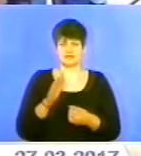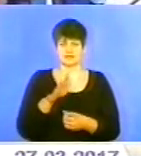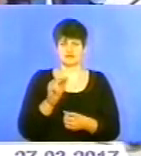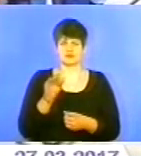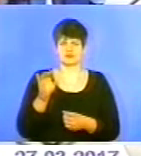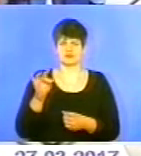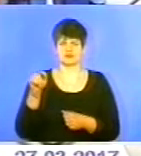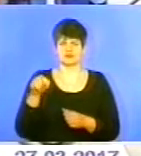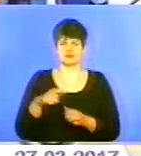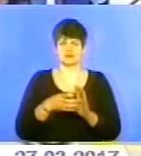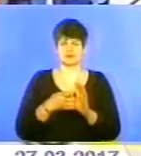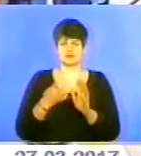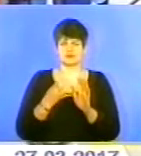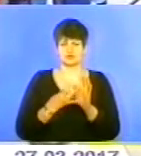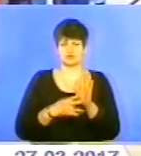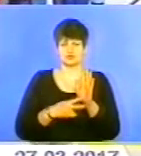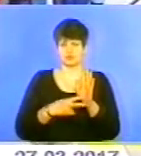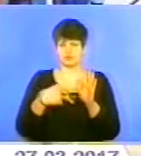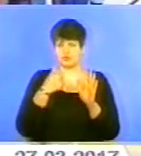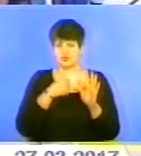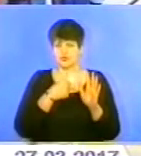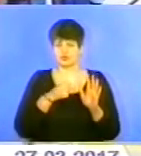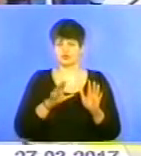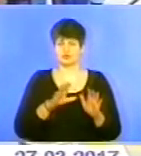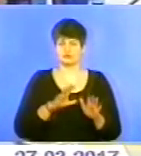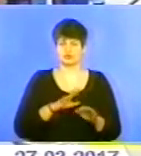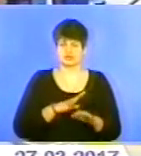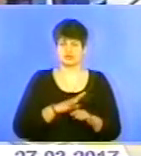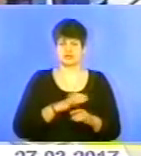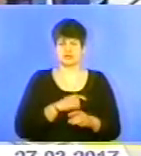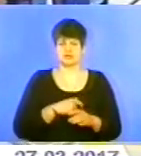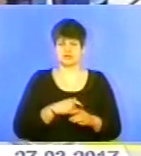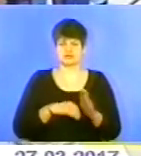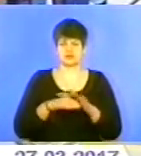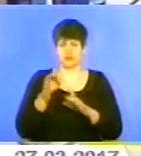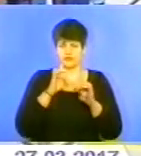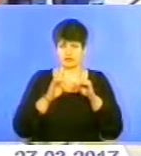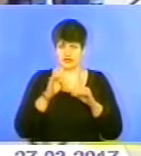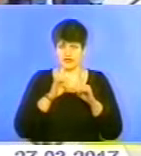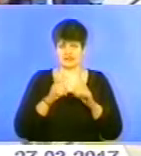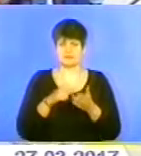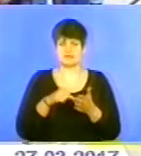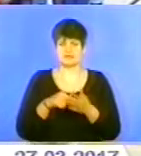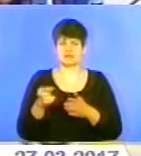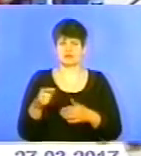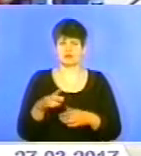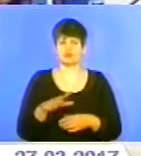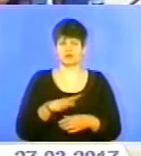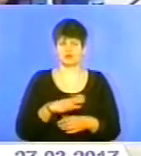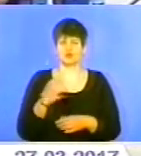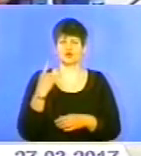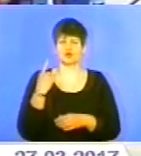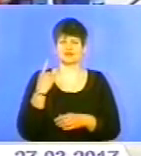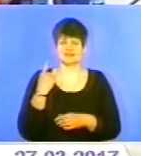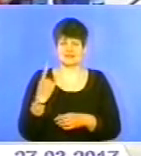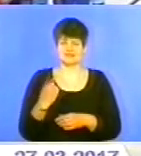далекому 1997 році, будучи депутатом Верховної Ради від міста Тернополя, був одним